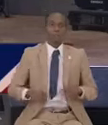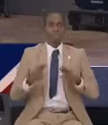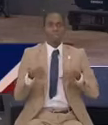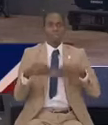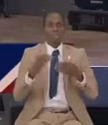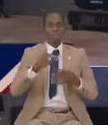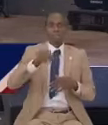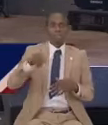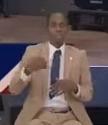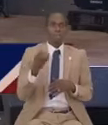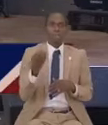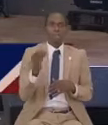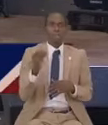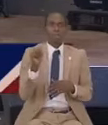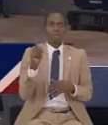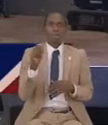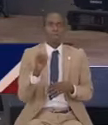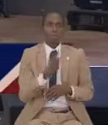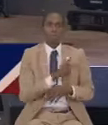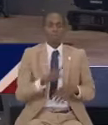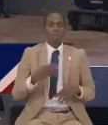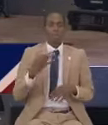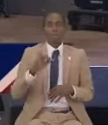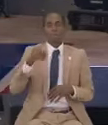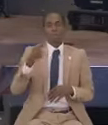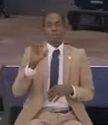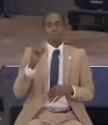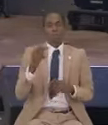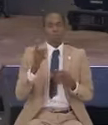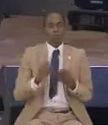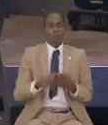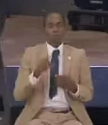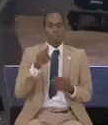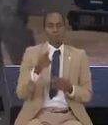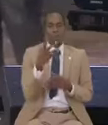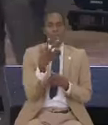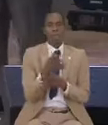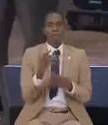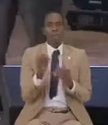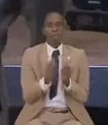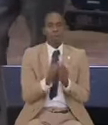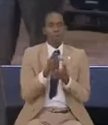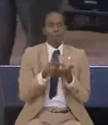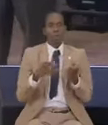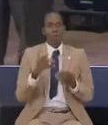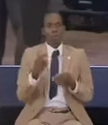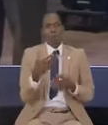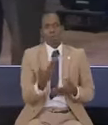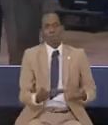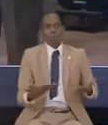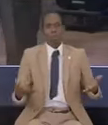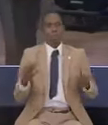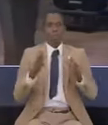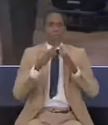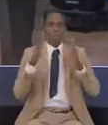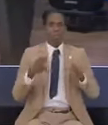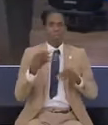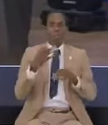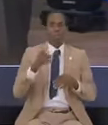livra entre ses mains Joachim roi de Judas et une partie des ustensiles de la maison de